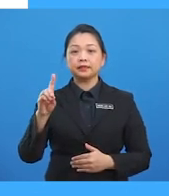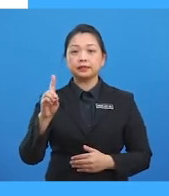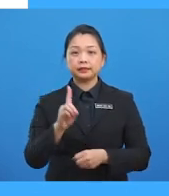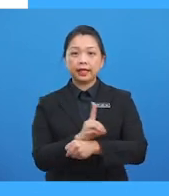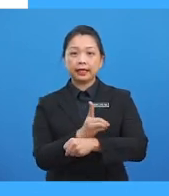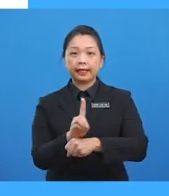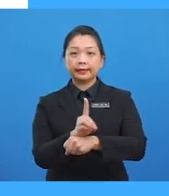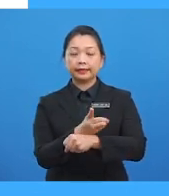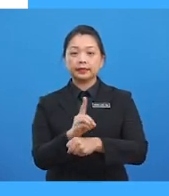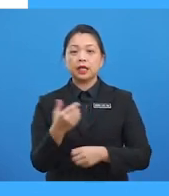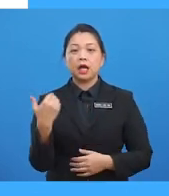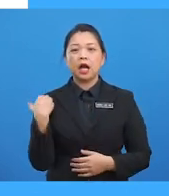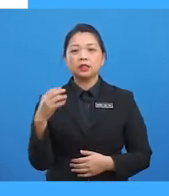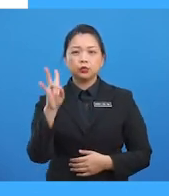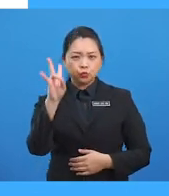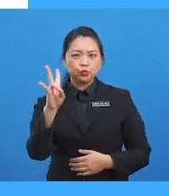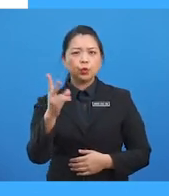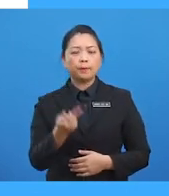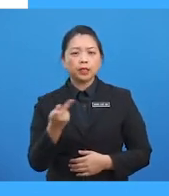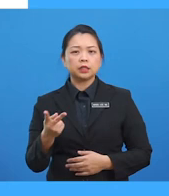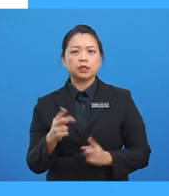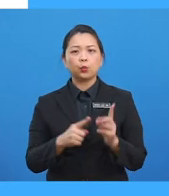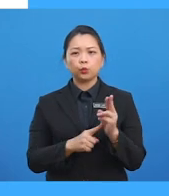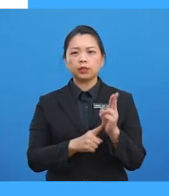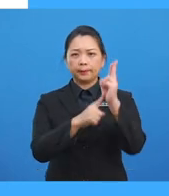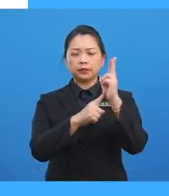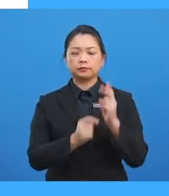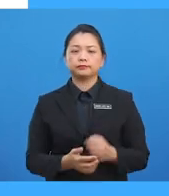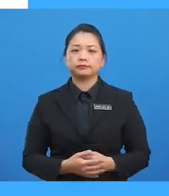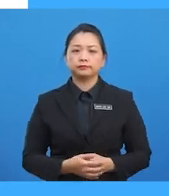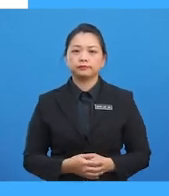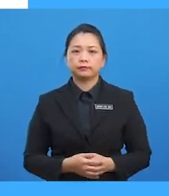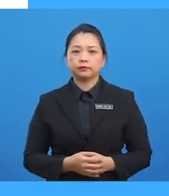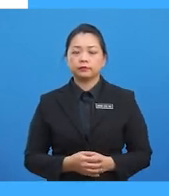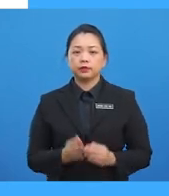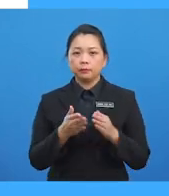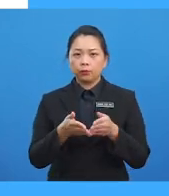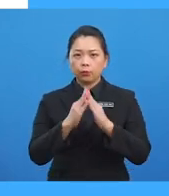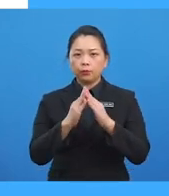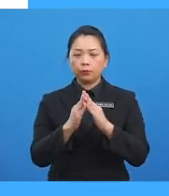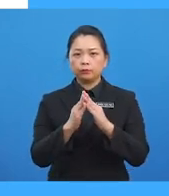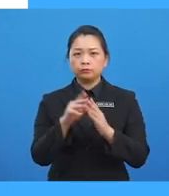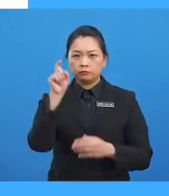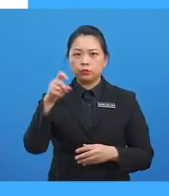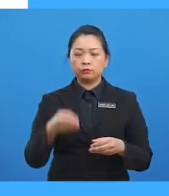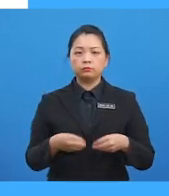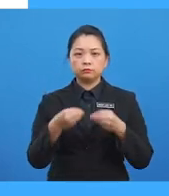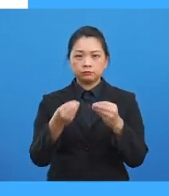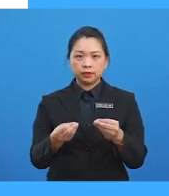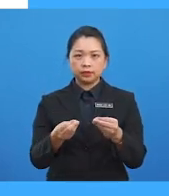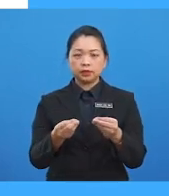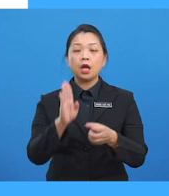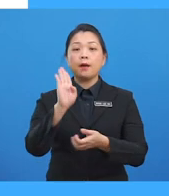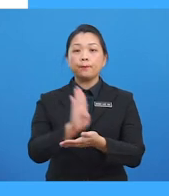terbahagi kepada 7 perkara utama. Pertama, pemohon mengemukakan borang CD5